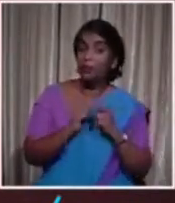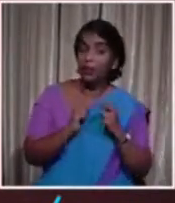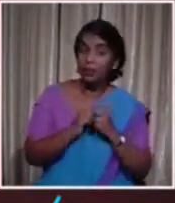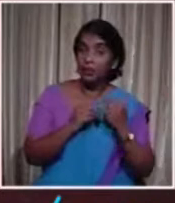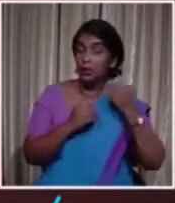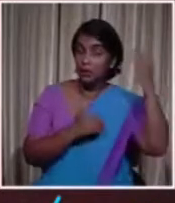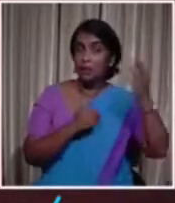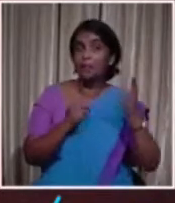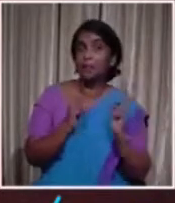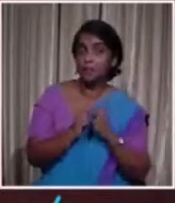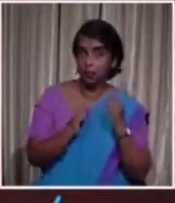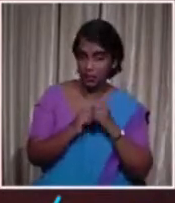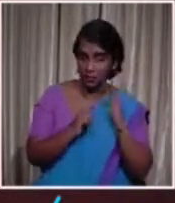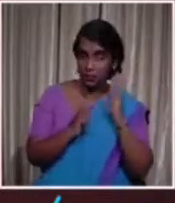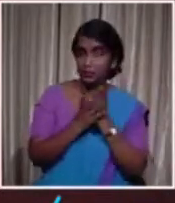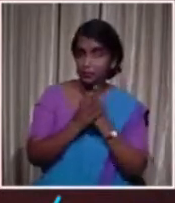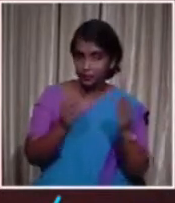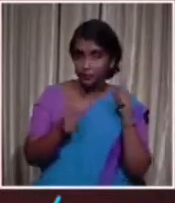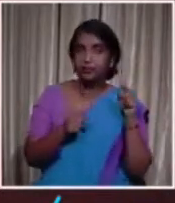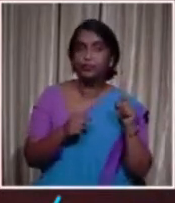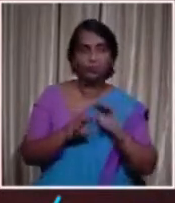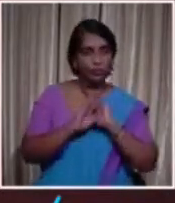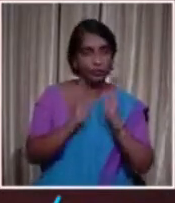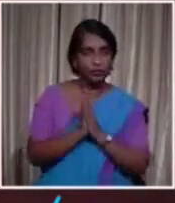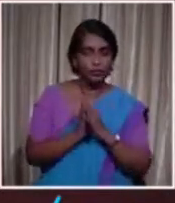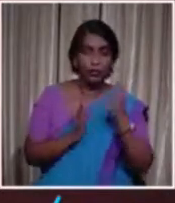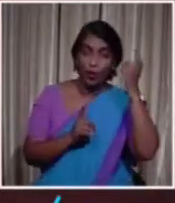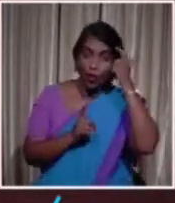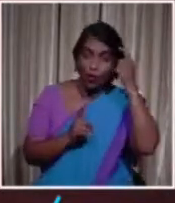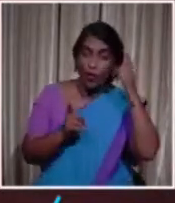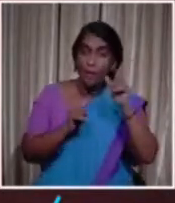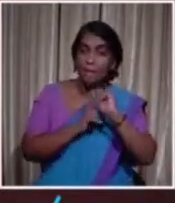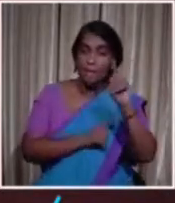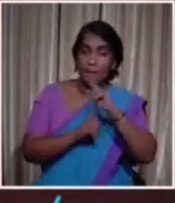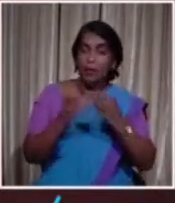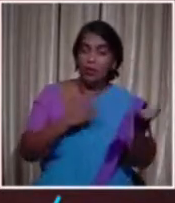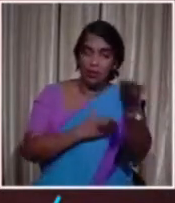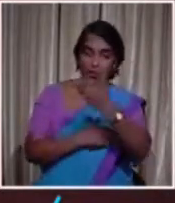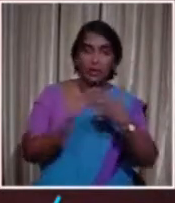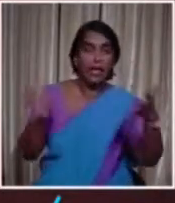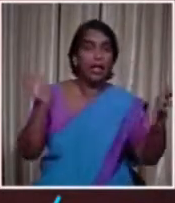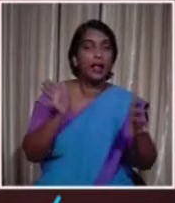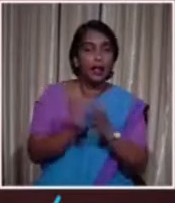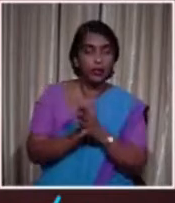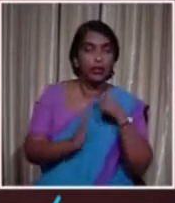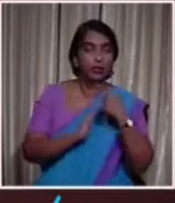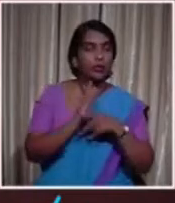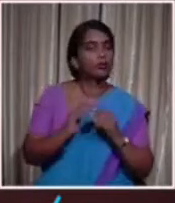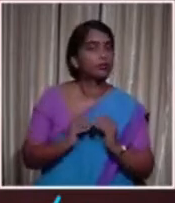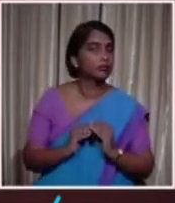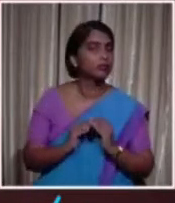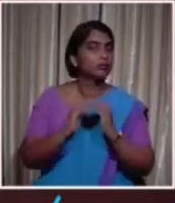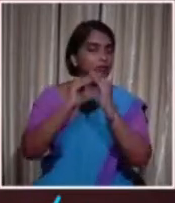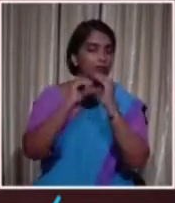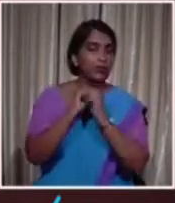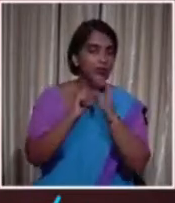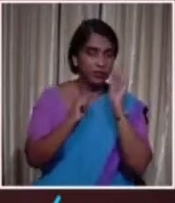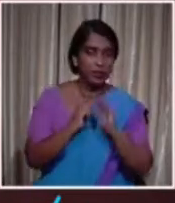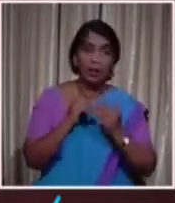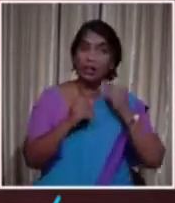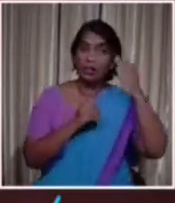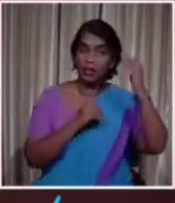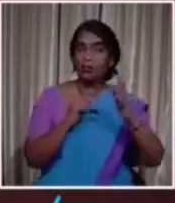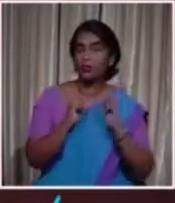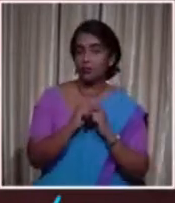දීර්ඝ කාලීන විසඳුම තමයි මේ තියෙන හැම මොලයක්ම මේ පාර්ලිමේන්තුවේ තියෙන එකතු වෙලා මේ රට ගොඩ ගන්න තැනකට එන එක තමයි දීර්ඝ